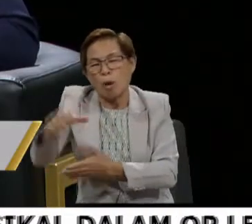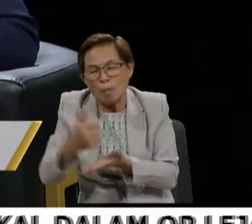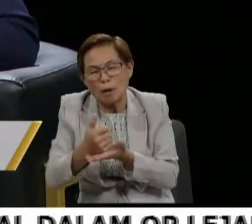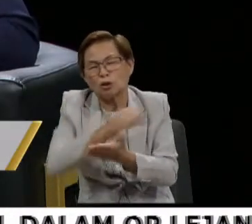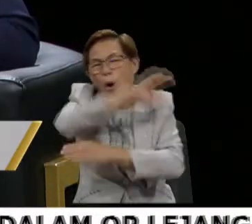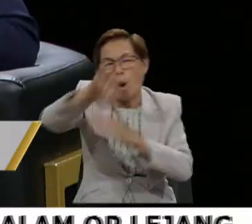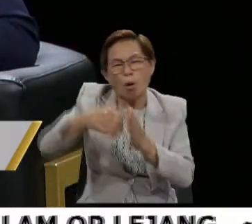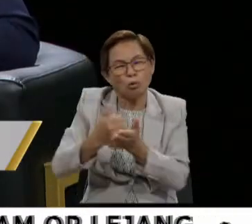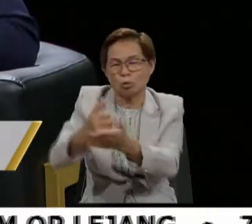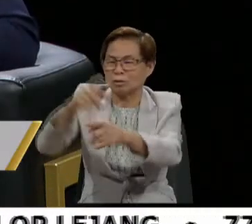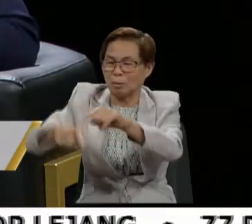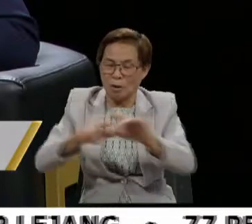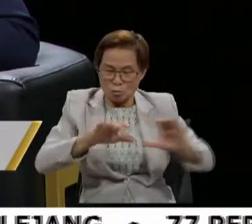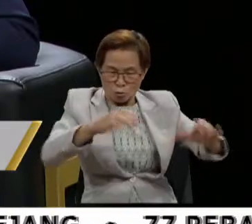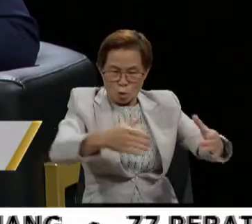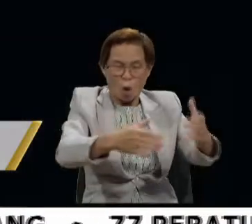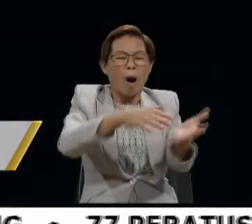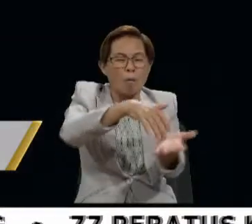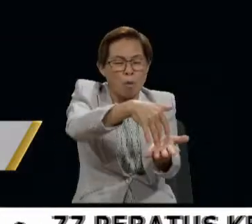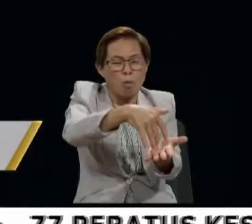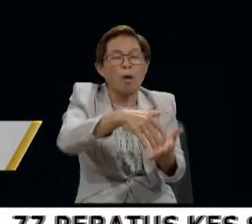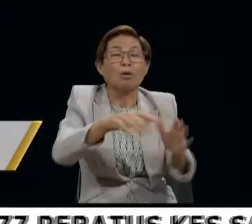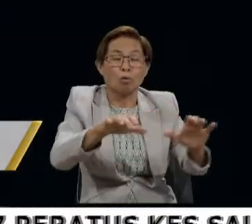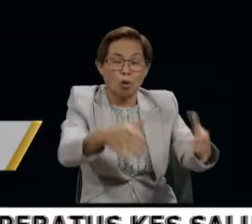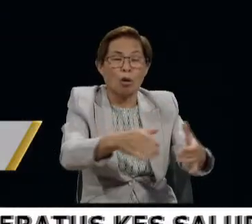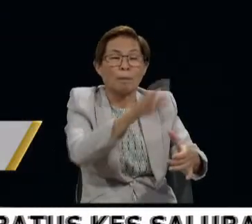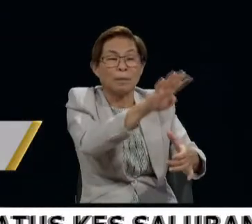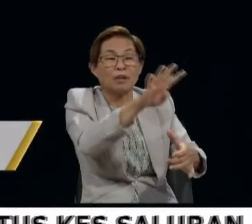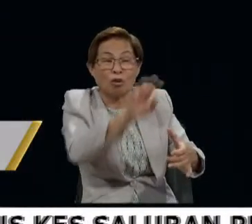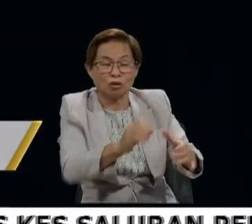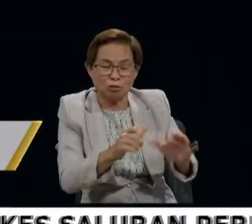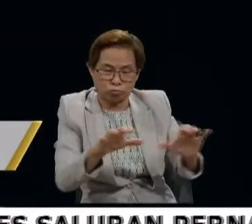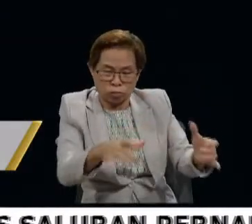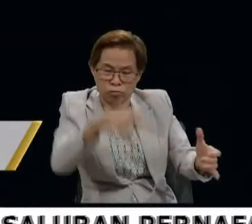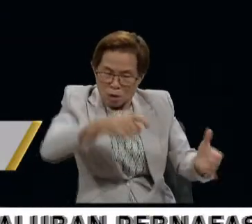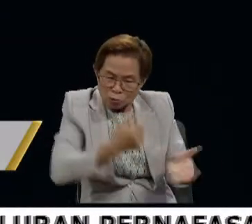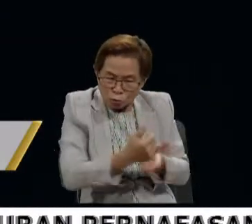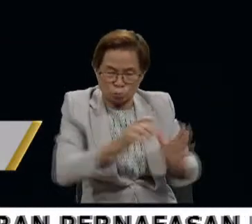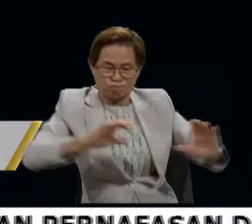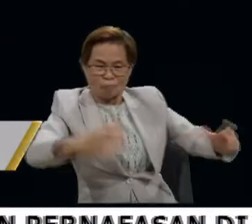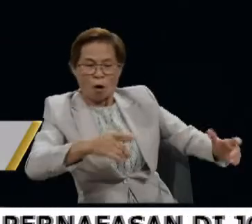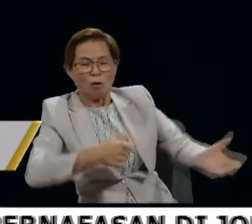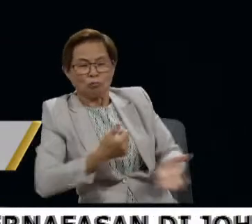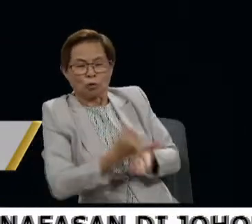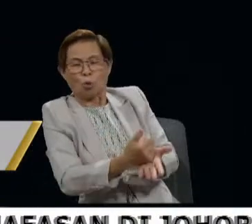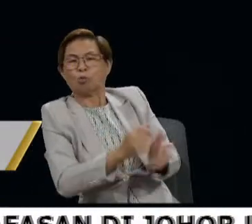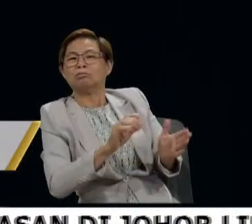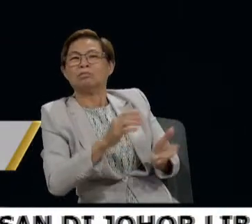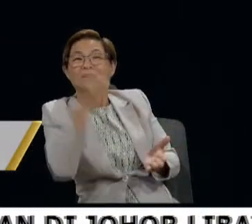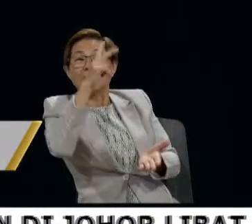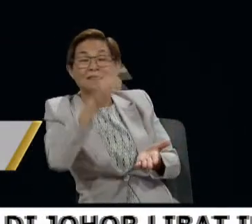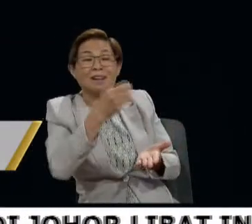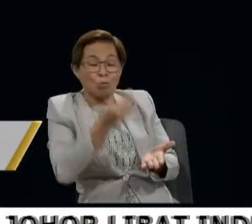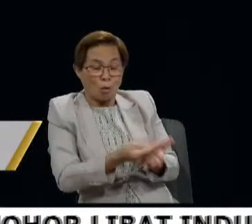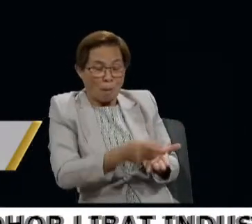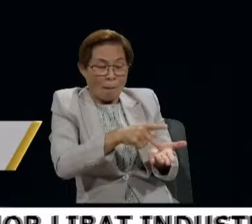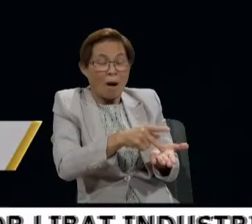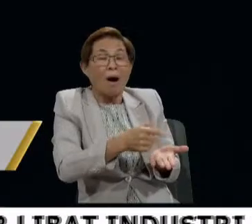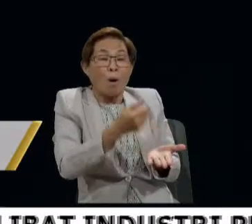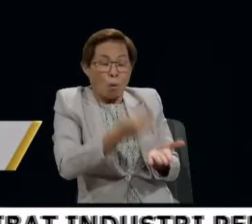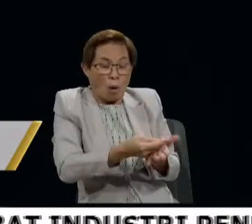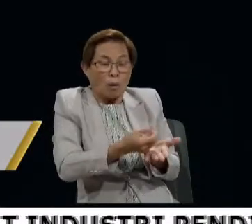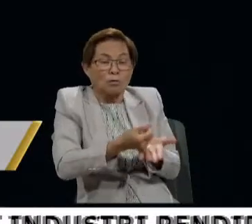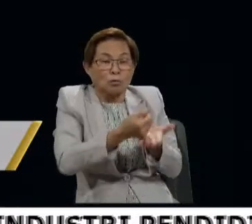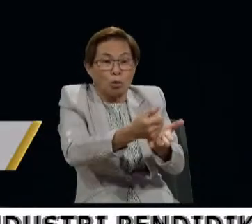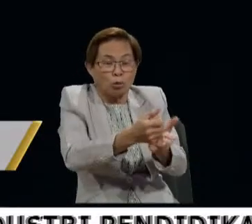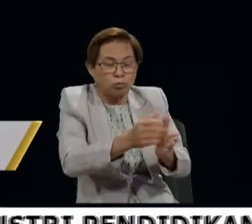lah okey golongan rentan golongan B40 ini paling banyak kita sebut Semasa covid-19 saya kira mereka